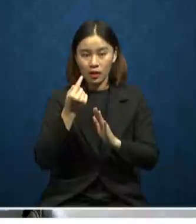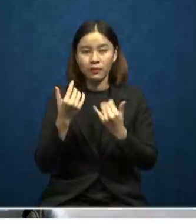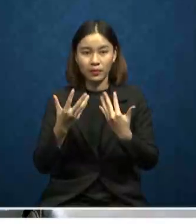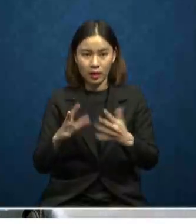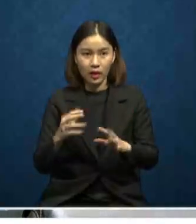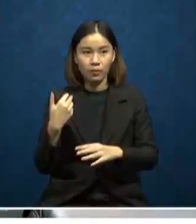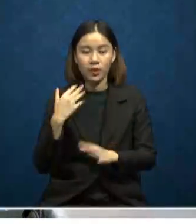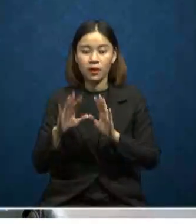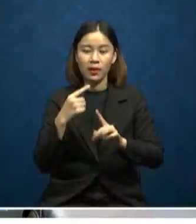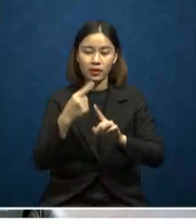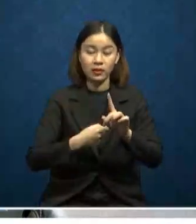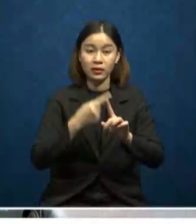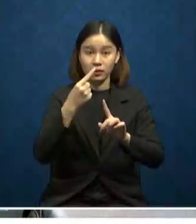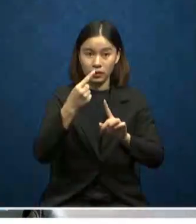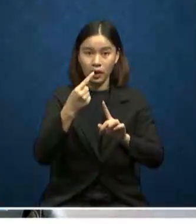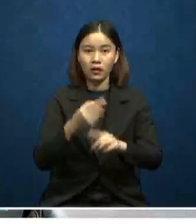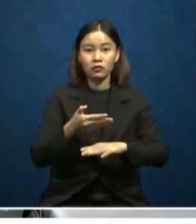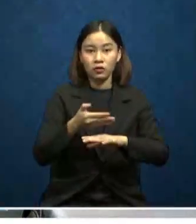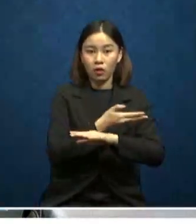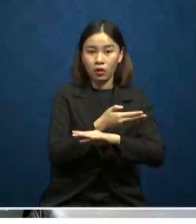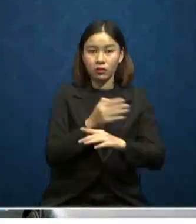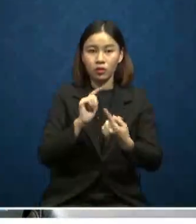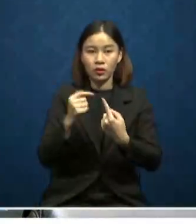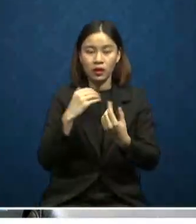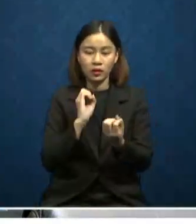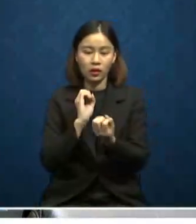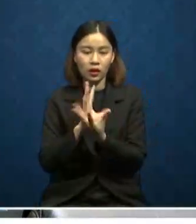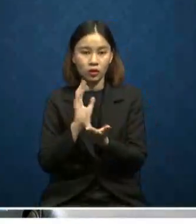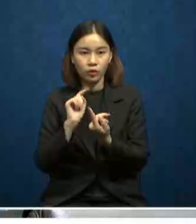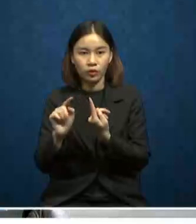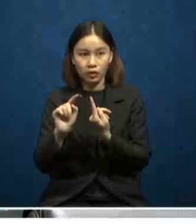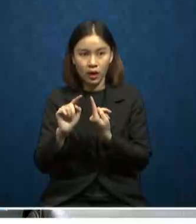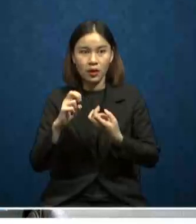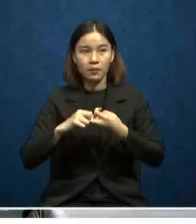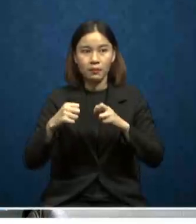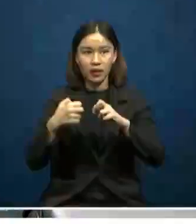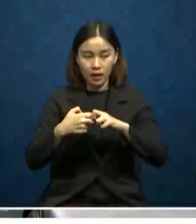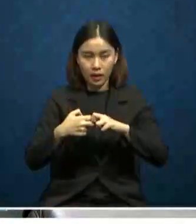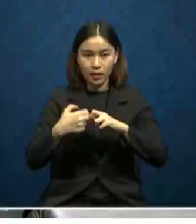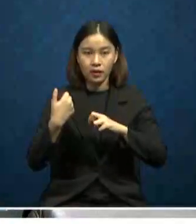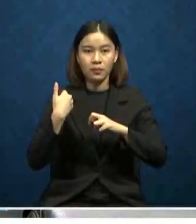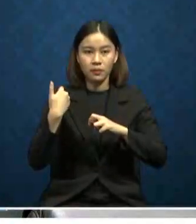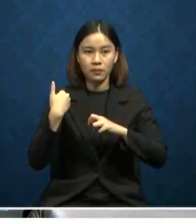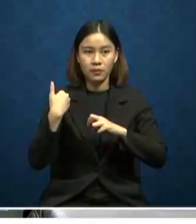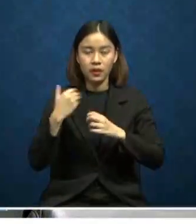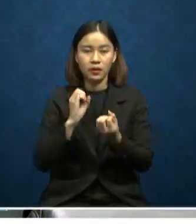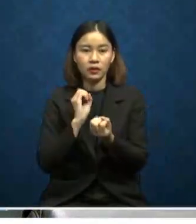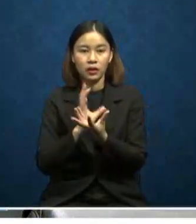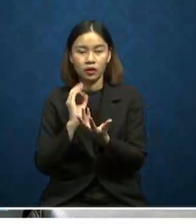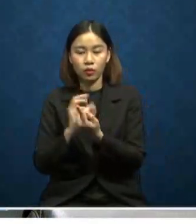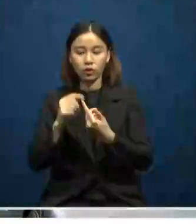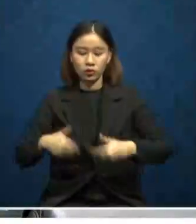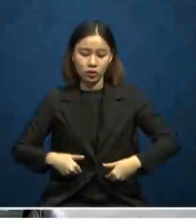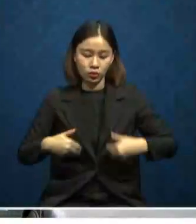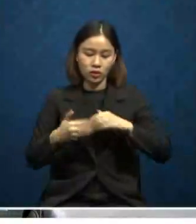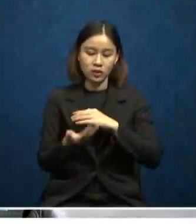แล้วอย่างน้อย 1เดือนนะครับในช่วงที่ผ่านมาส่งผลที่ก่อให้เกิดปัญหาแล้วก็เอ่อกระทบกระเทือนต่อวิถี